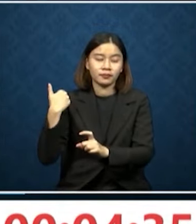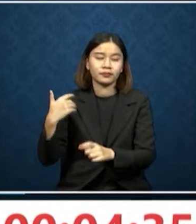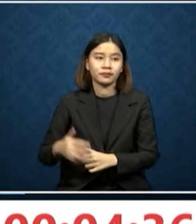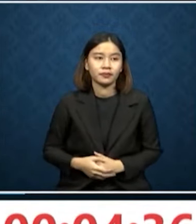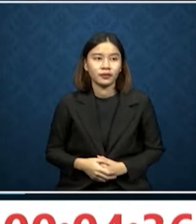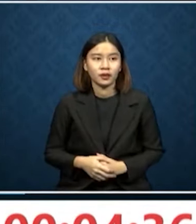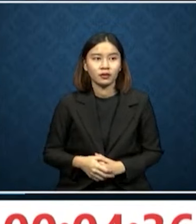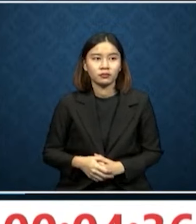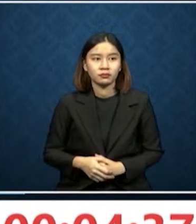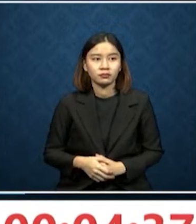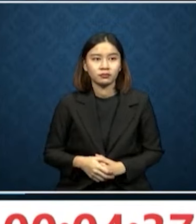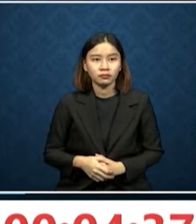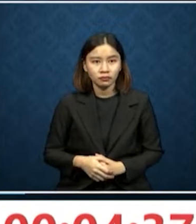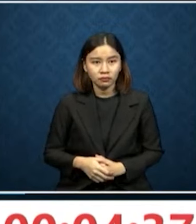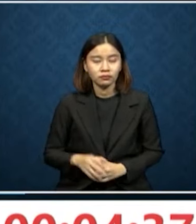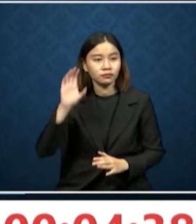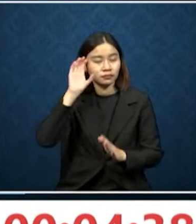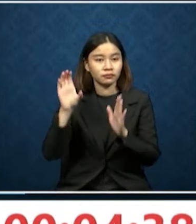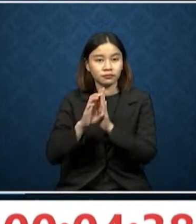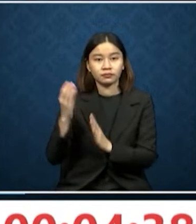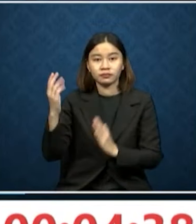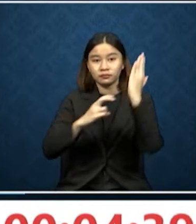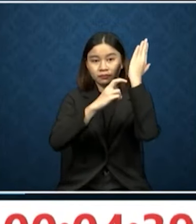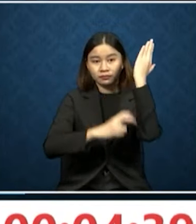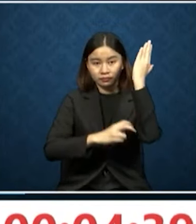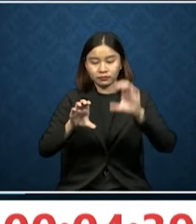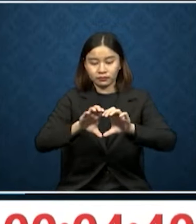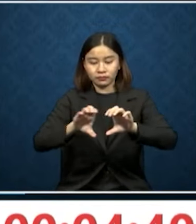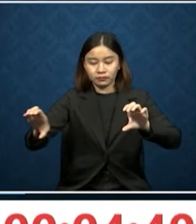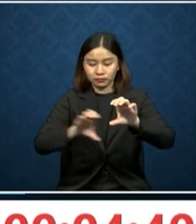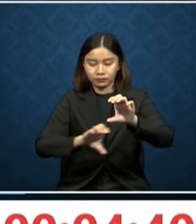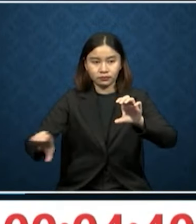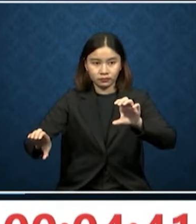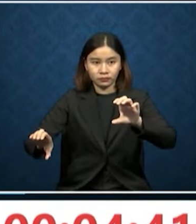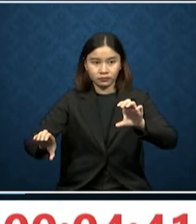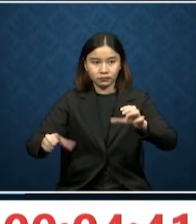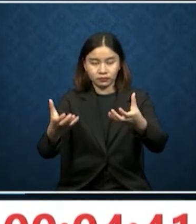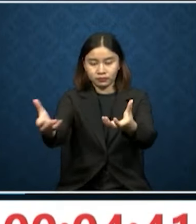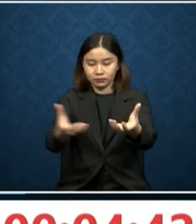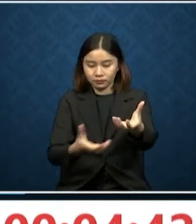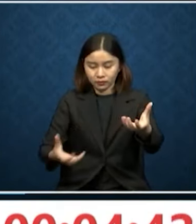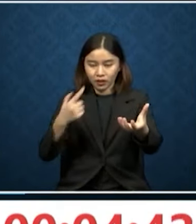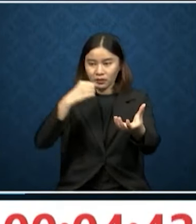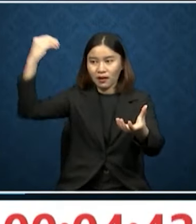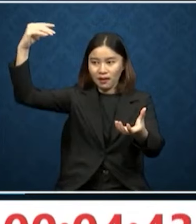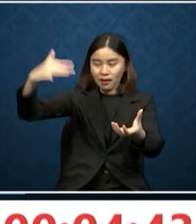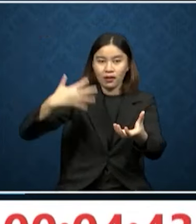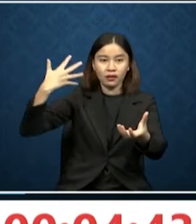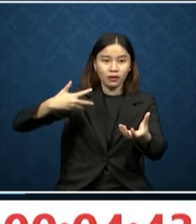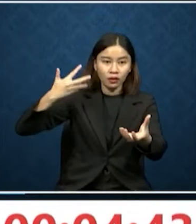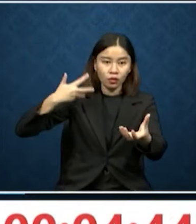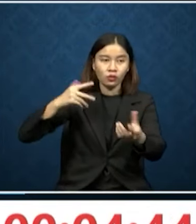ติอันนี้เป็นภาพของยางก้อนนะครับที่อยู่กลางลานถูกทั้งแดดทั้งลมต่าง